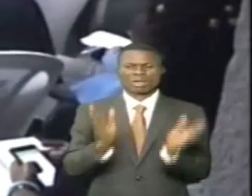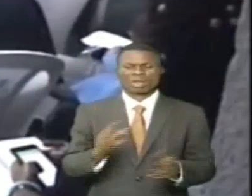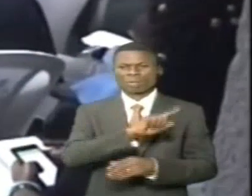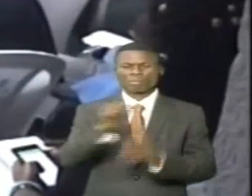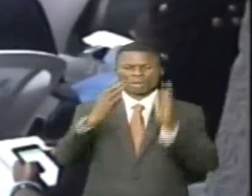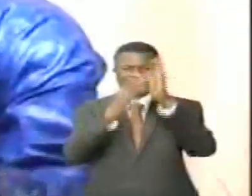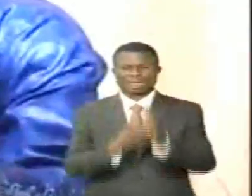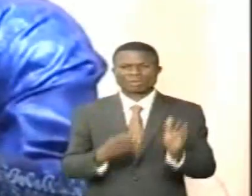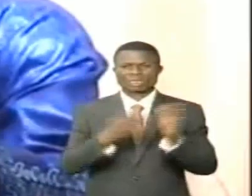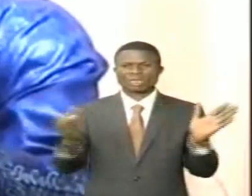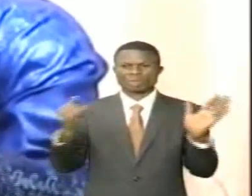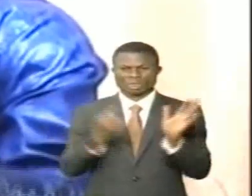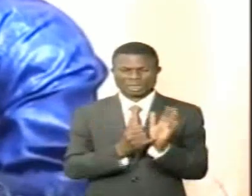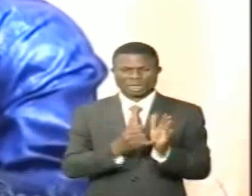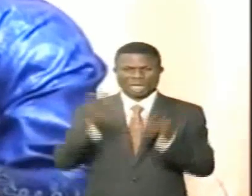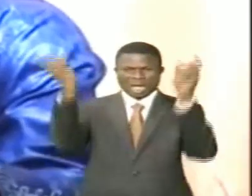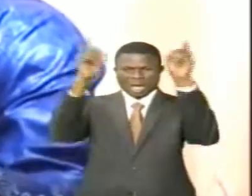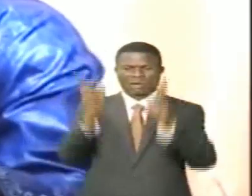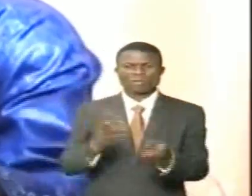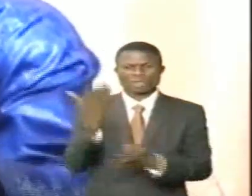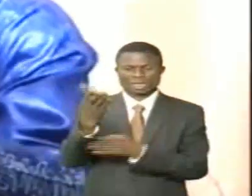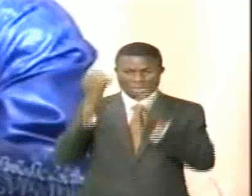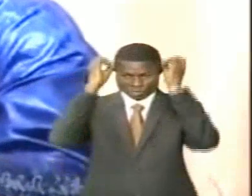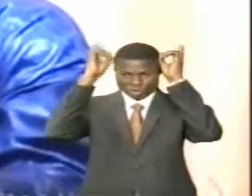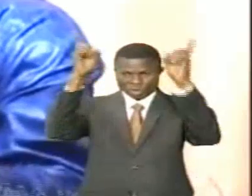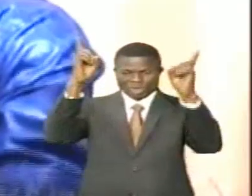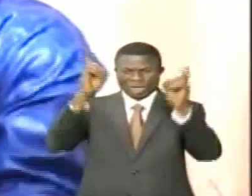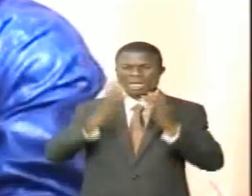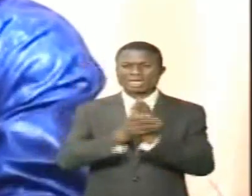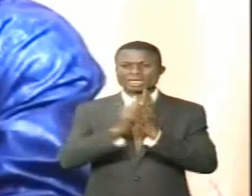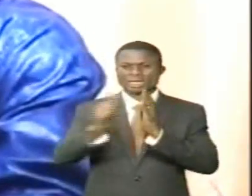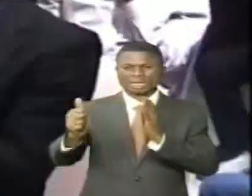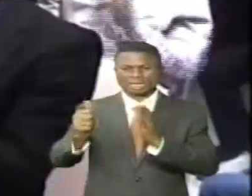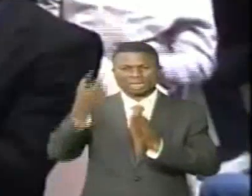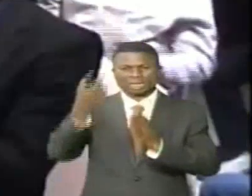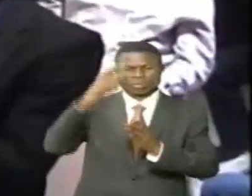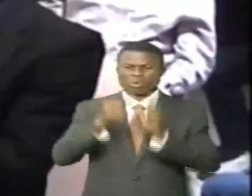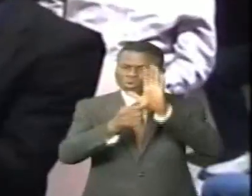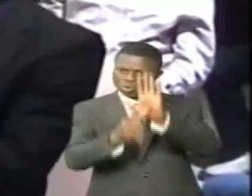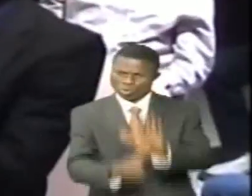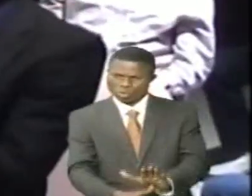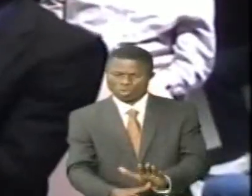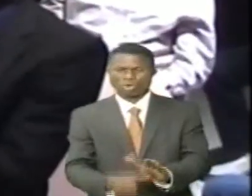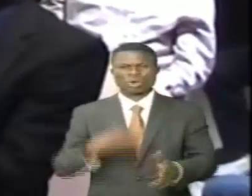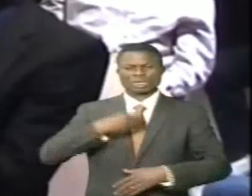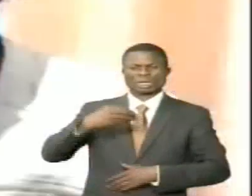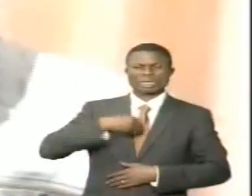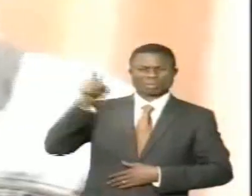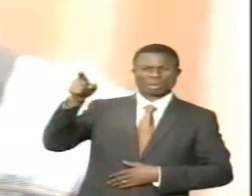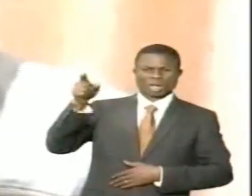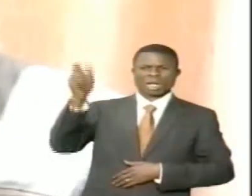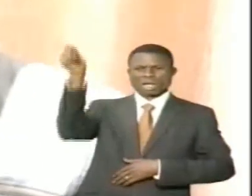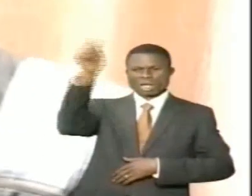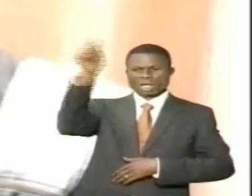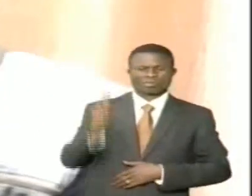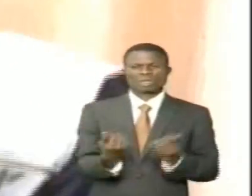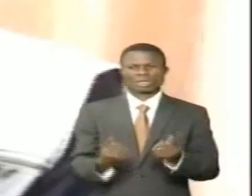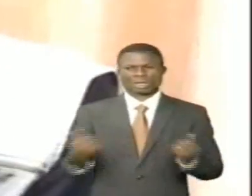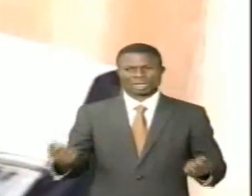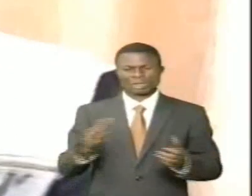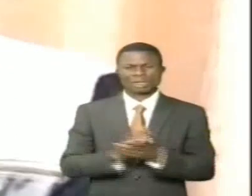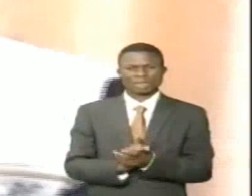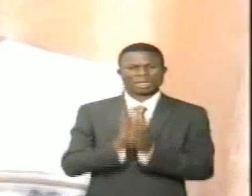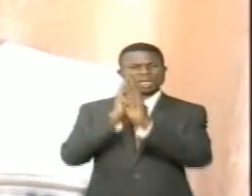Afrique du Sud pour réclamer l'éducation de qualité suite à la discrimination dont ils étaient victimes. Les enfants reporters